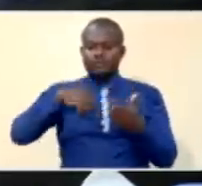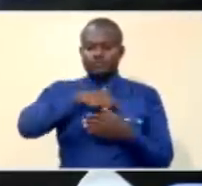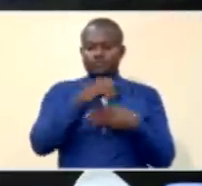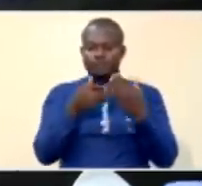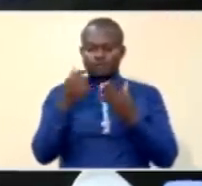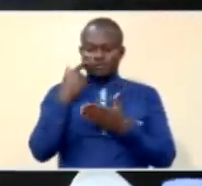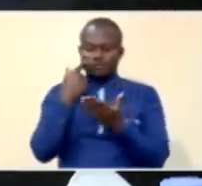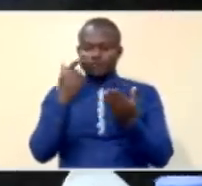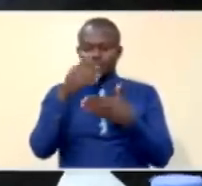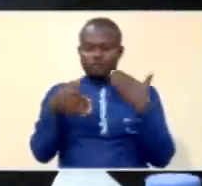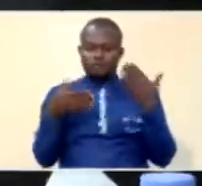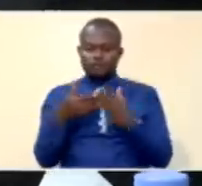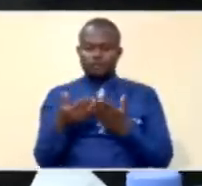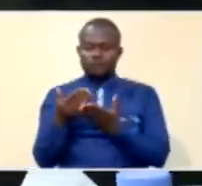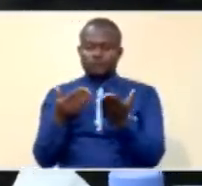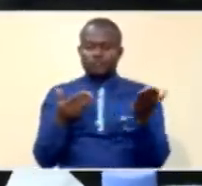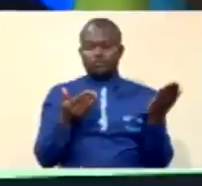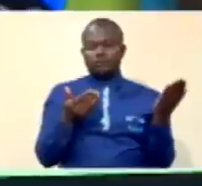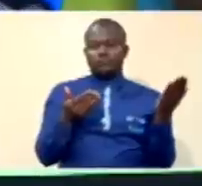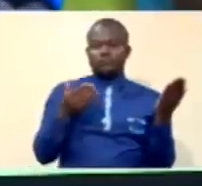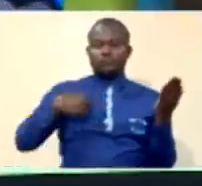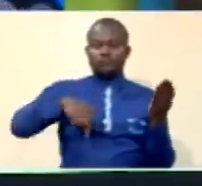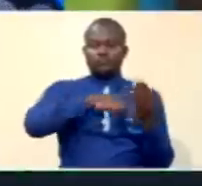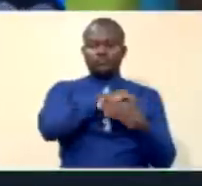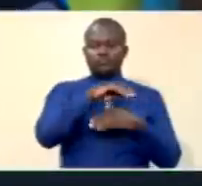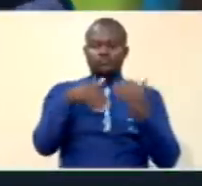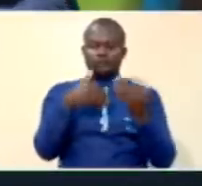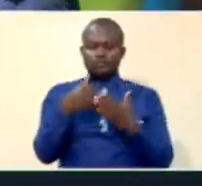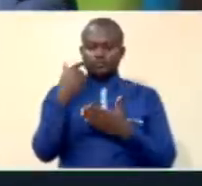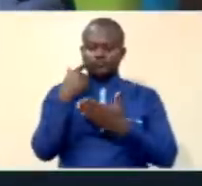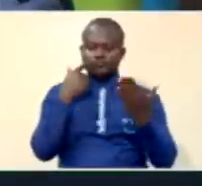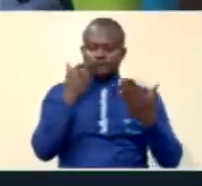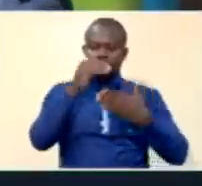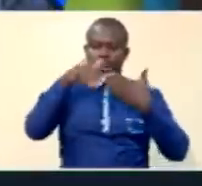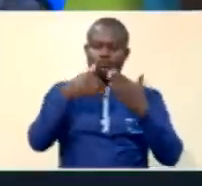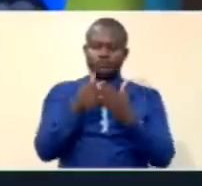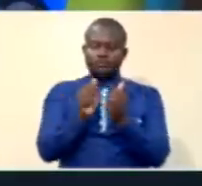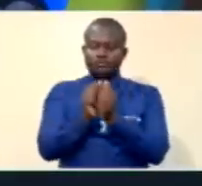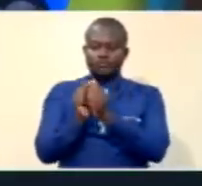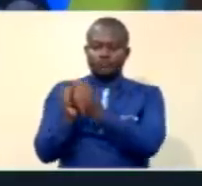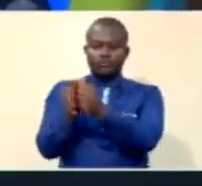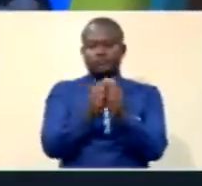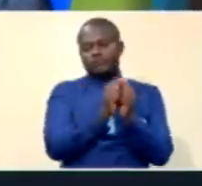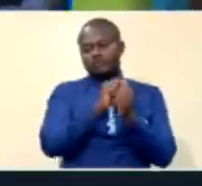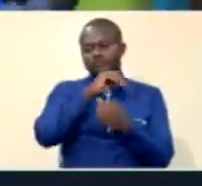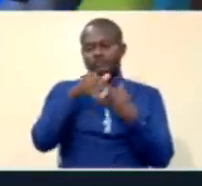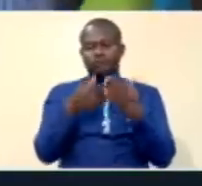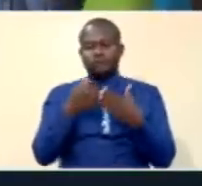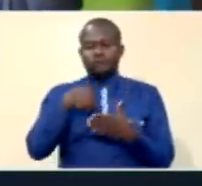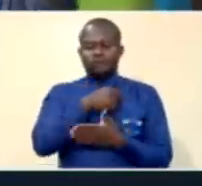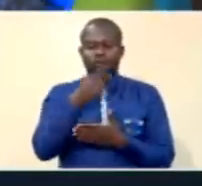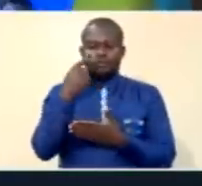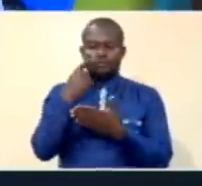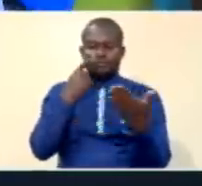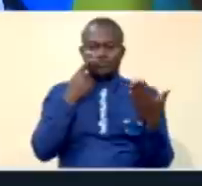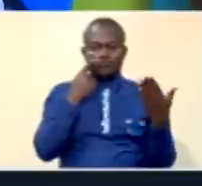umusoro ariko kandi nyuma hakazasuzumwa igiciro cy'ibyoroherezwa niba cyakwiyongera n'igikorwa cyabaye hifashishijwe